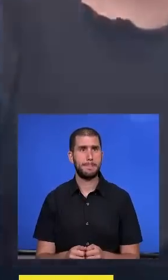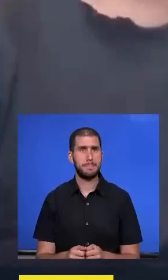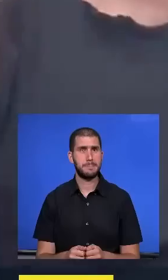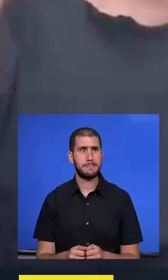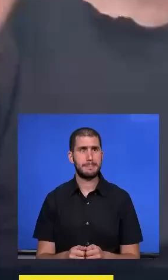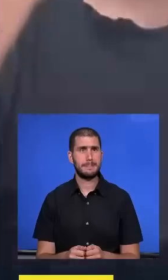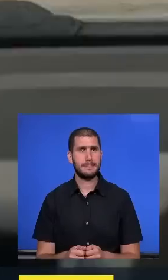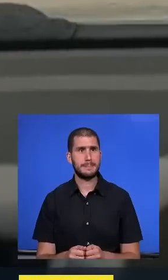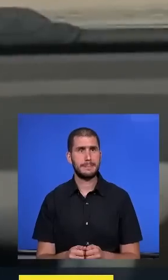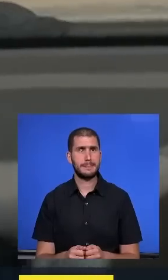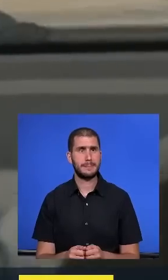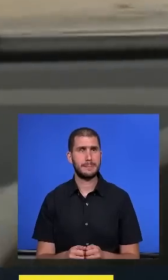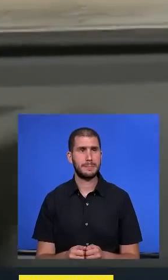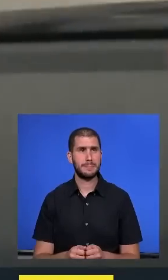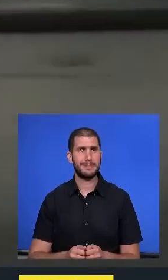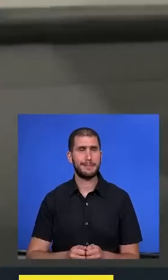צערי, הוא לא צלח.